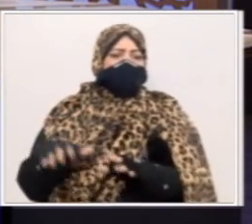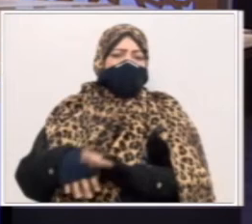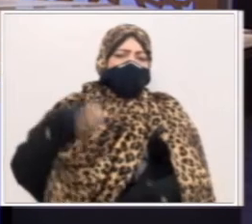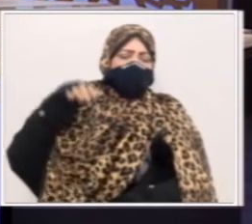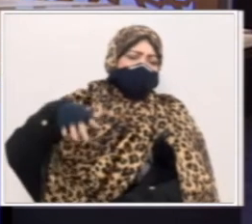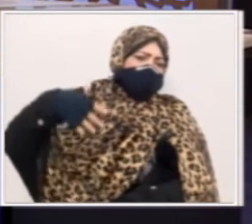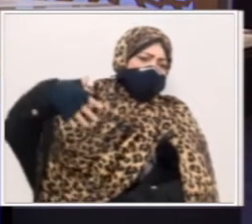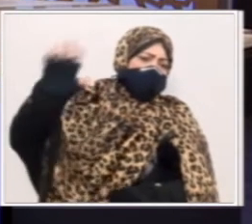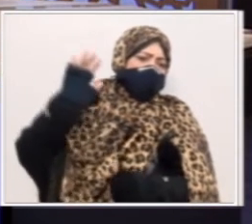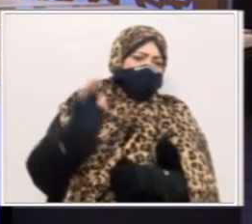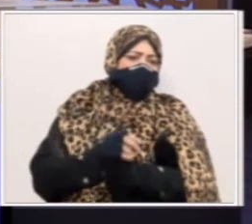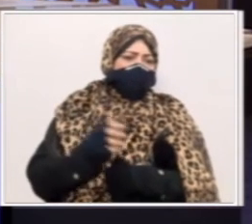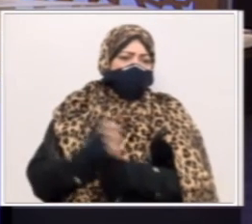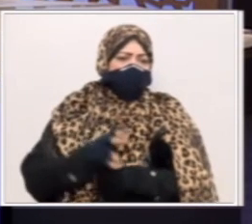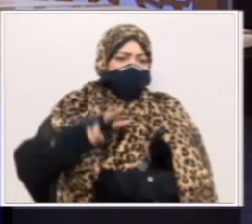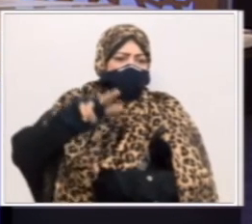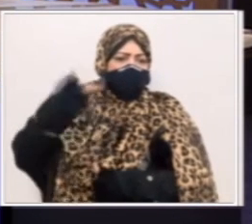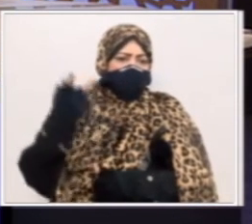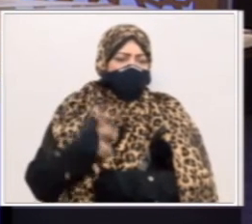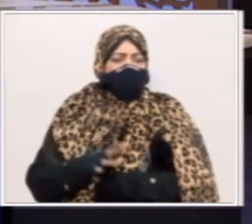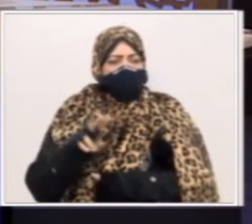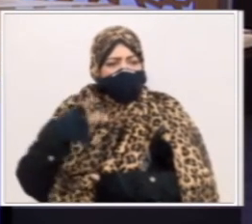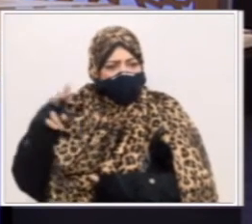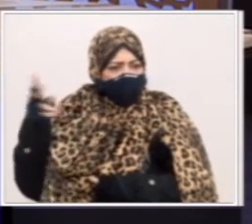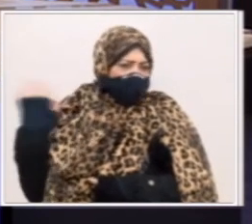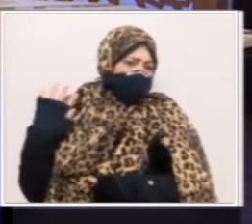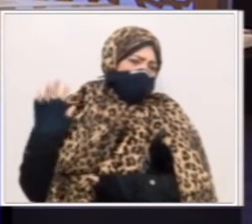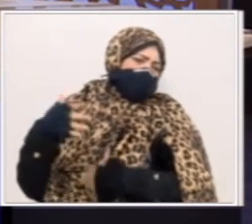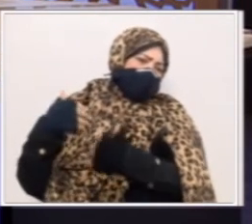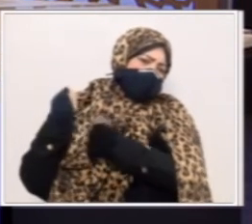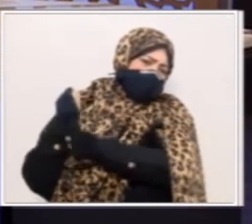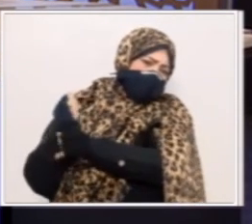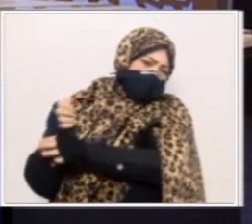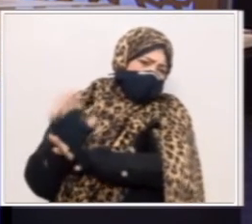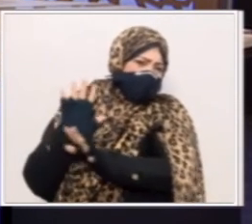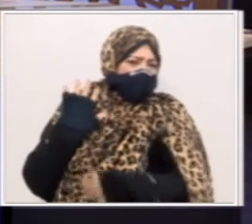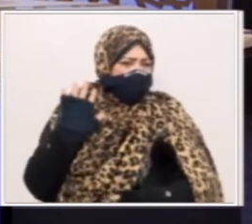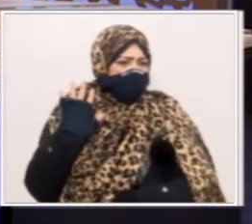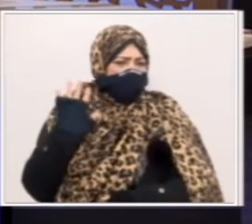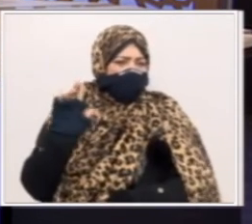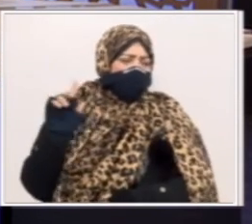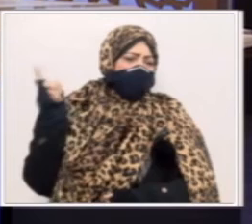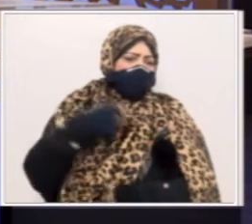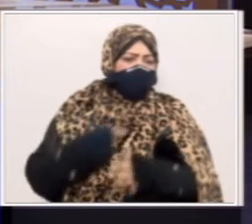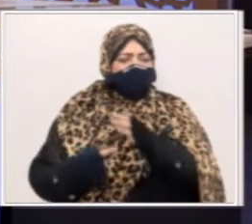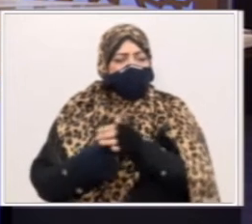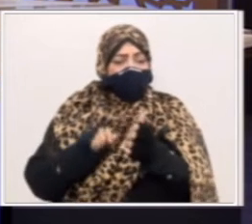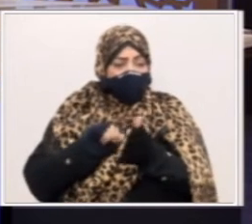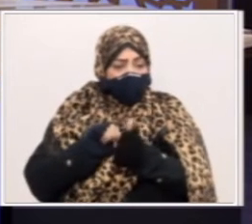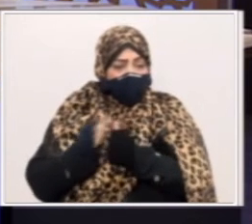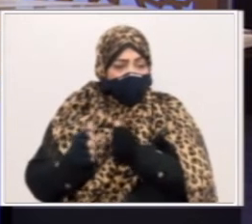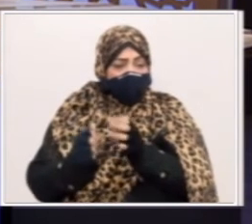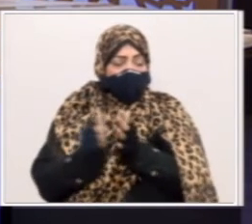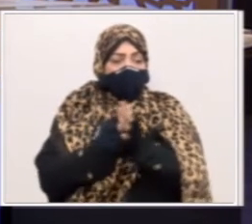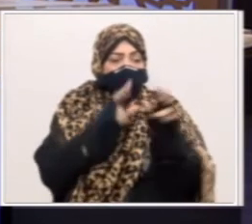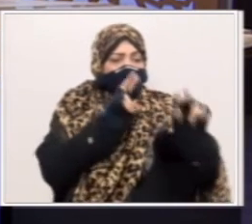ثانيه يعني حتى ياذن هو الان لما يقول ما دخليش بيك، يعني هو اطلعي. خلاص. يعني